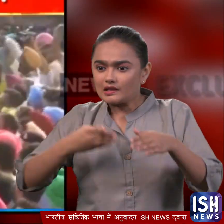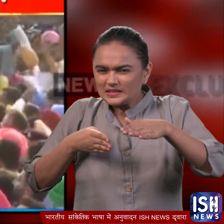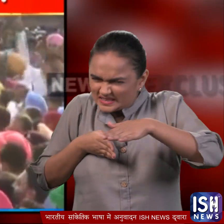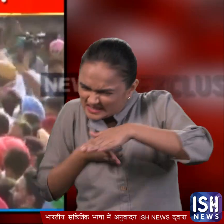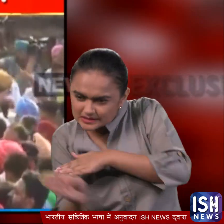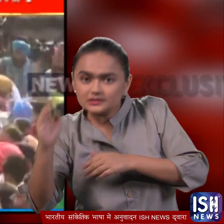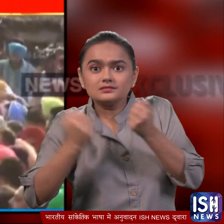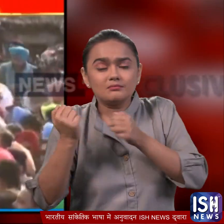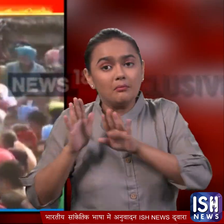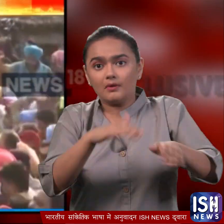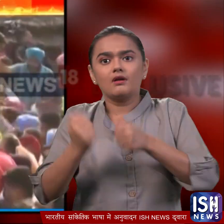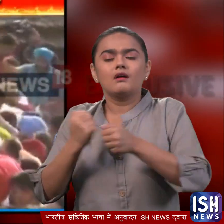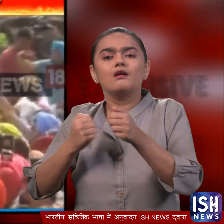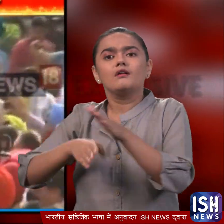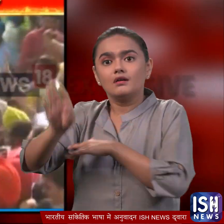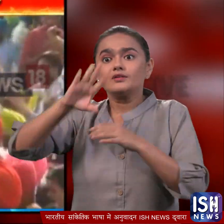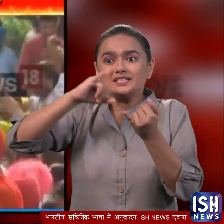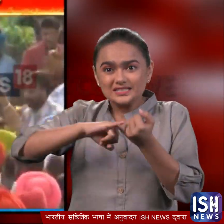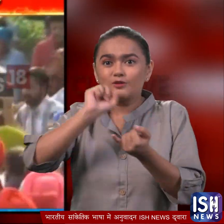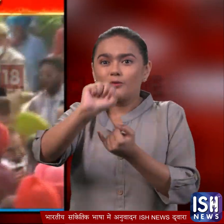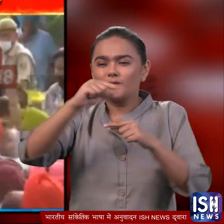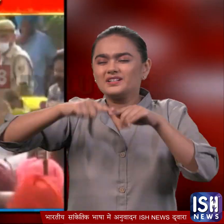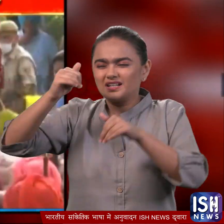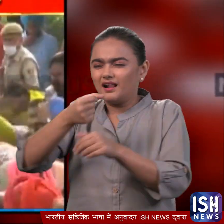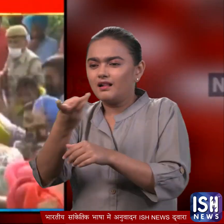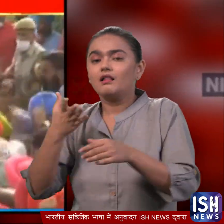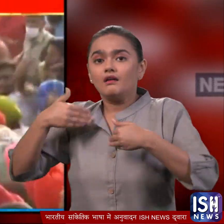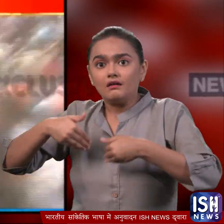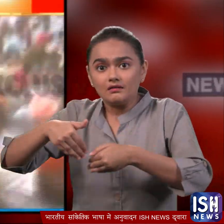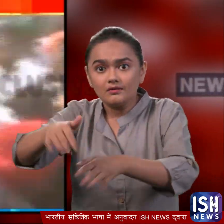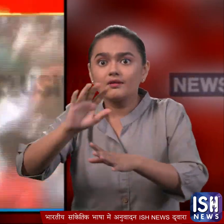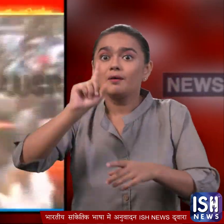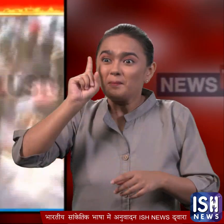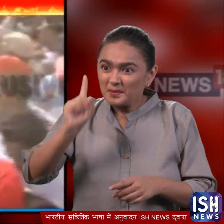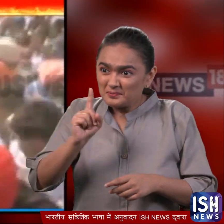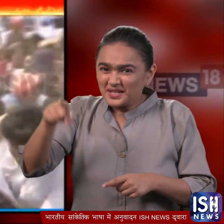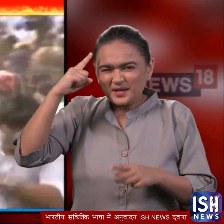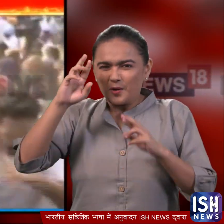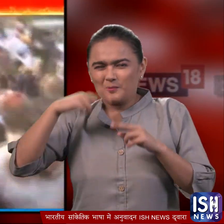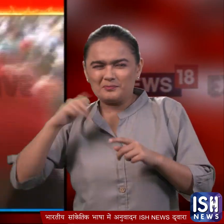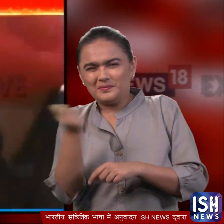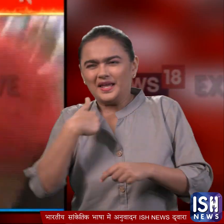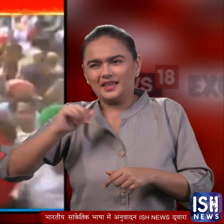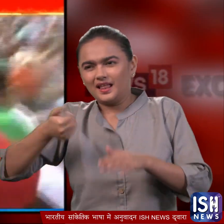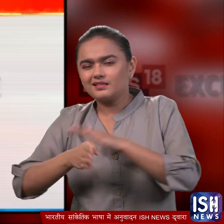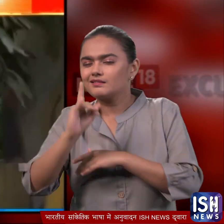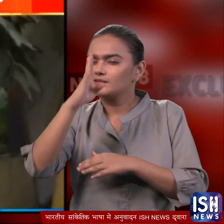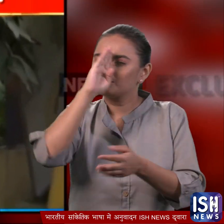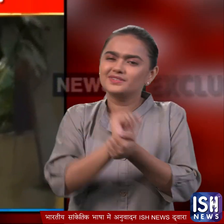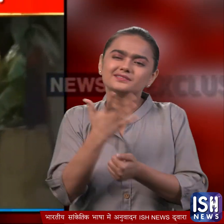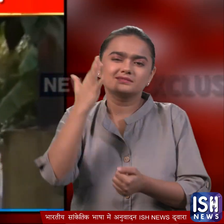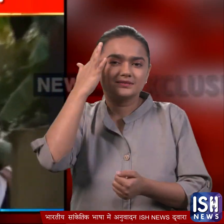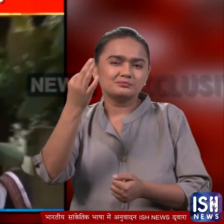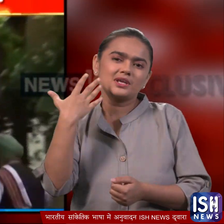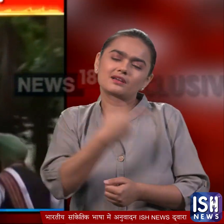तरफ से आगे बढ़ने का रास्ता बना लिया, जिससे सिद्धू और दूसरे कई नेता आगे बढ़े। लेकिन जो वो चाहते थे वो नहीं हो पाया।